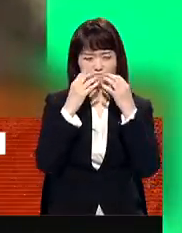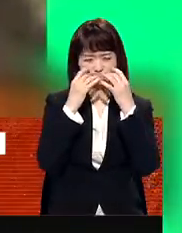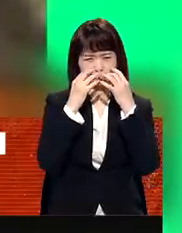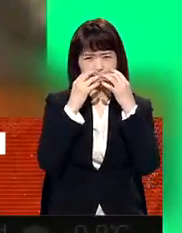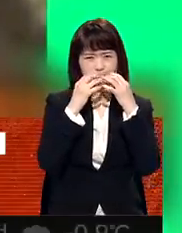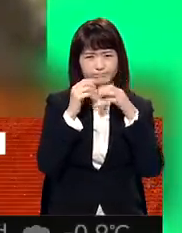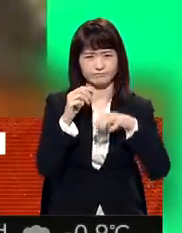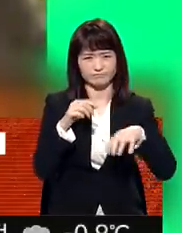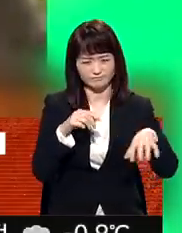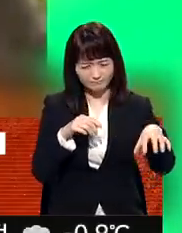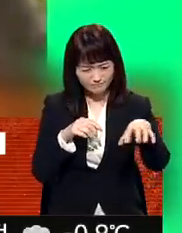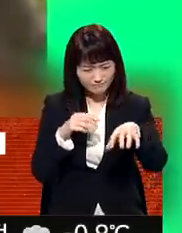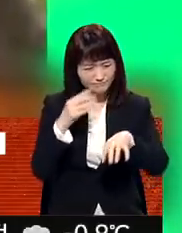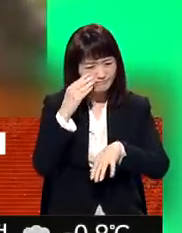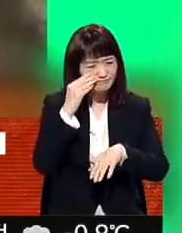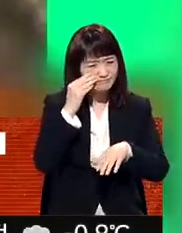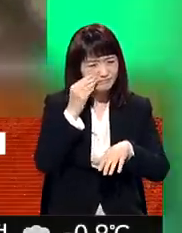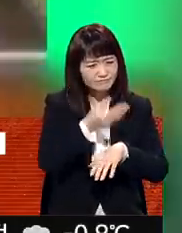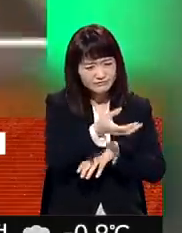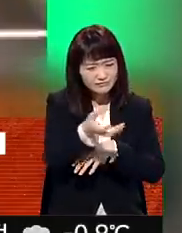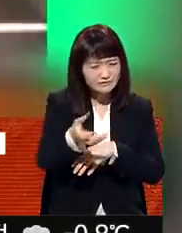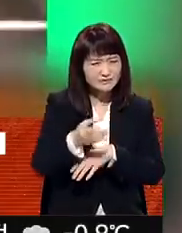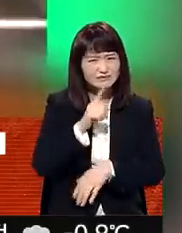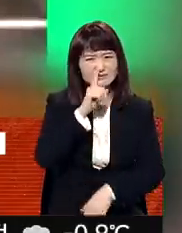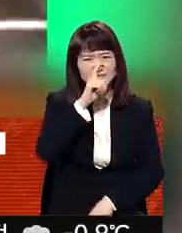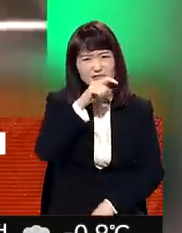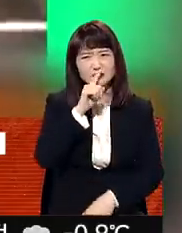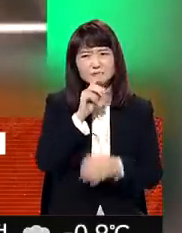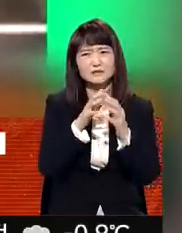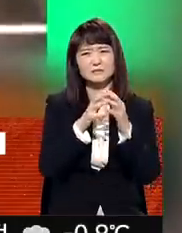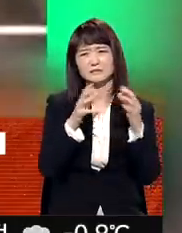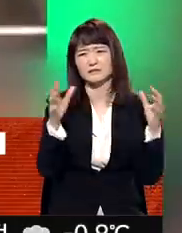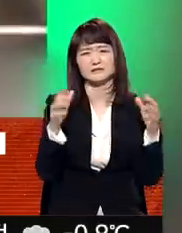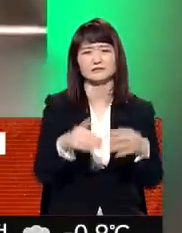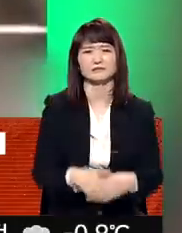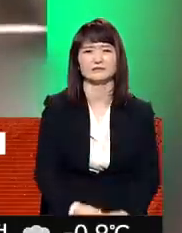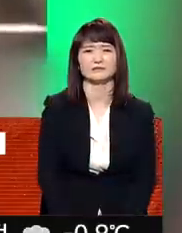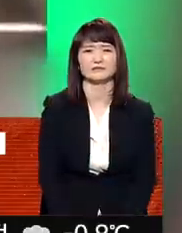더럽습니다 논란이 되기도 했었습니다